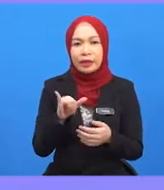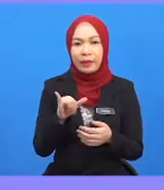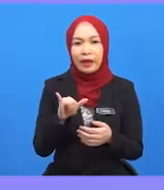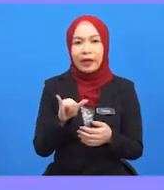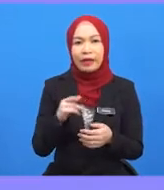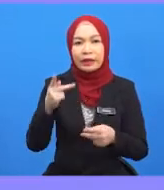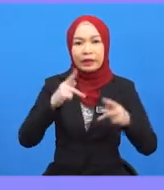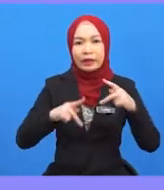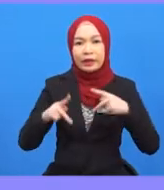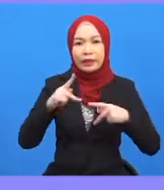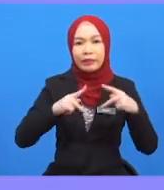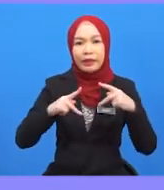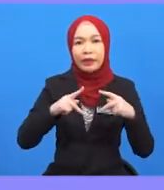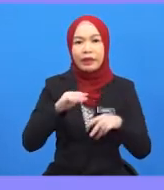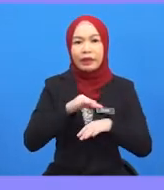kimia.